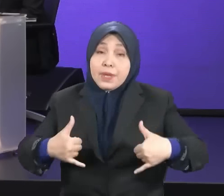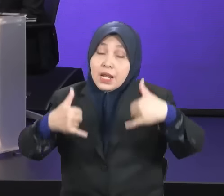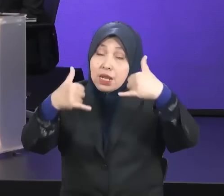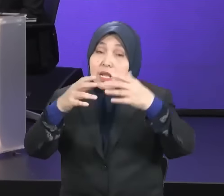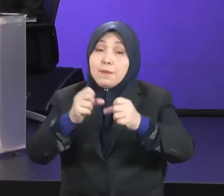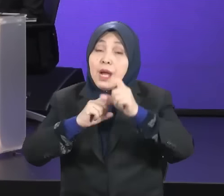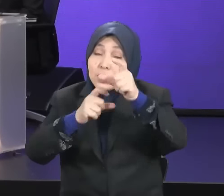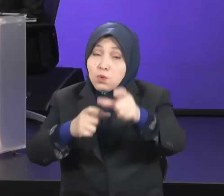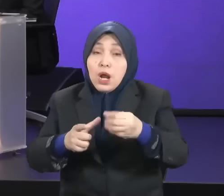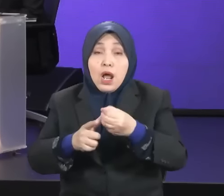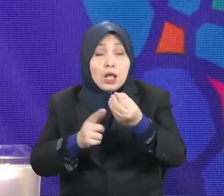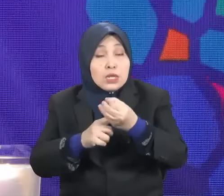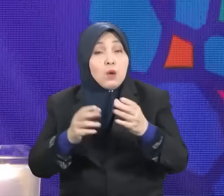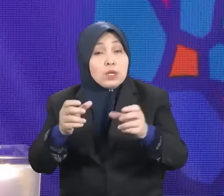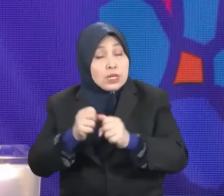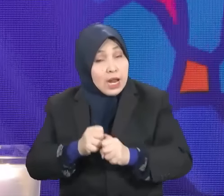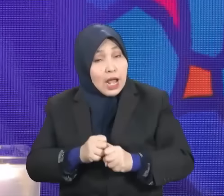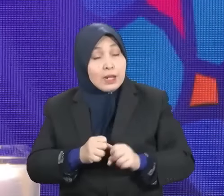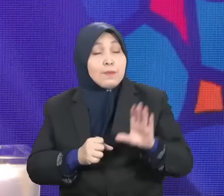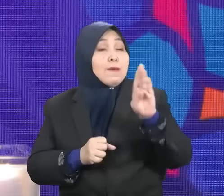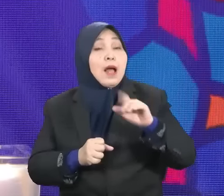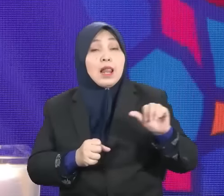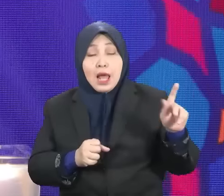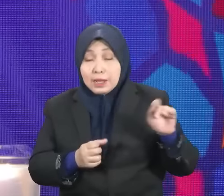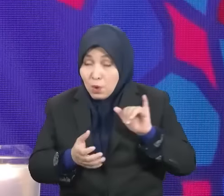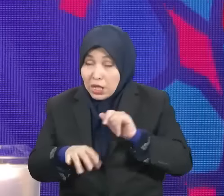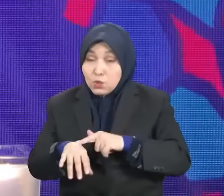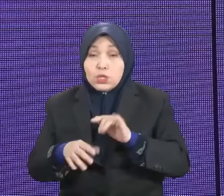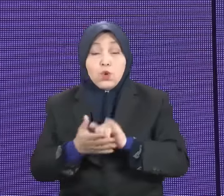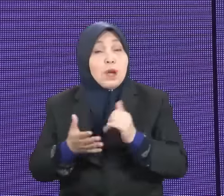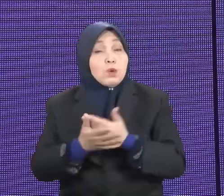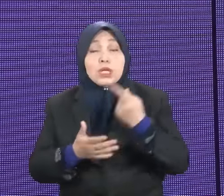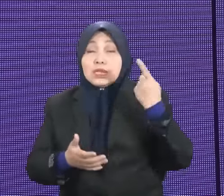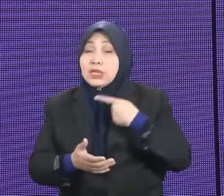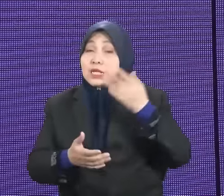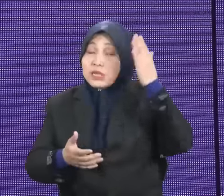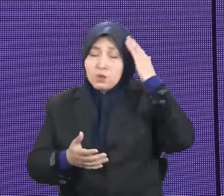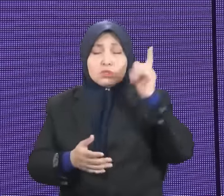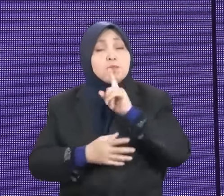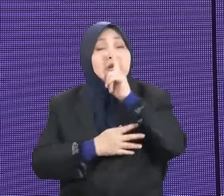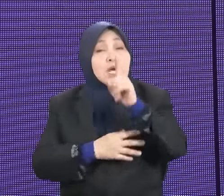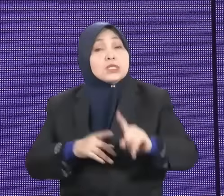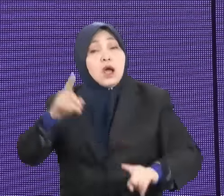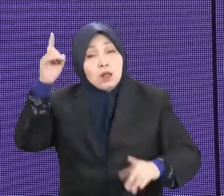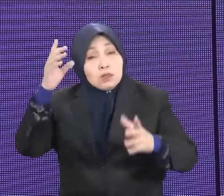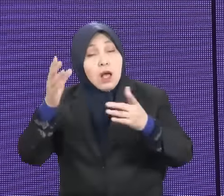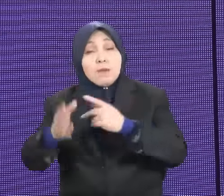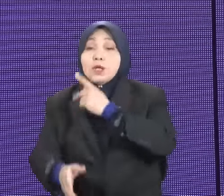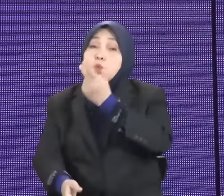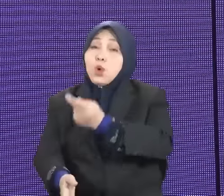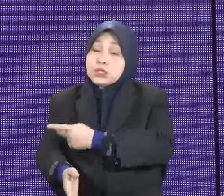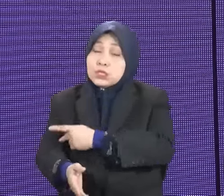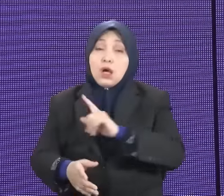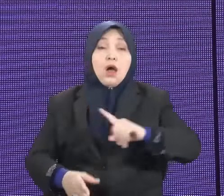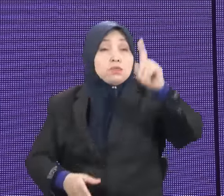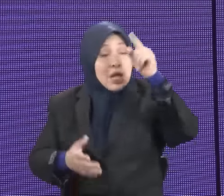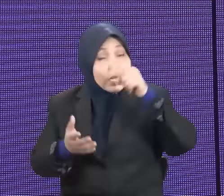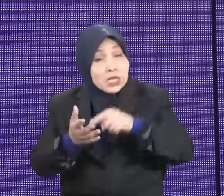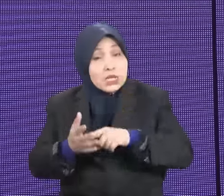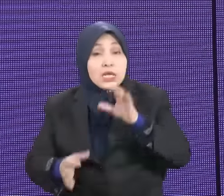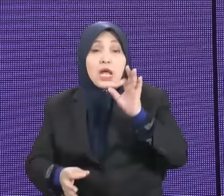Anugrah ke ataupun dapat parah pada waktu itu barulah kita tahu Oh sebenarnya Allah ini berkuasa Allah ini